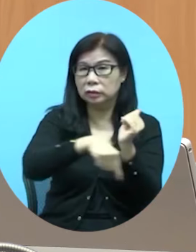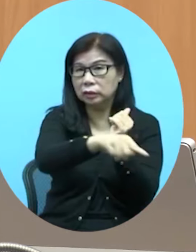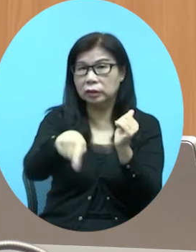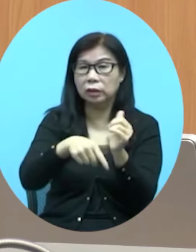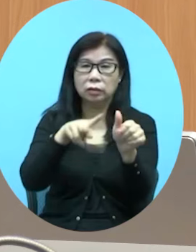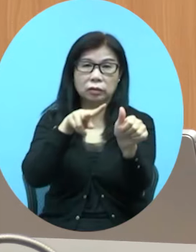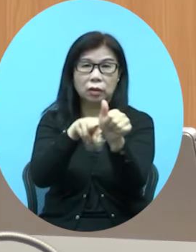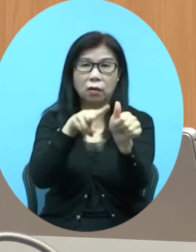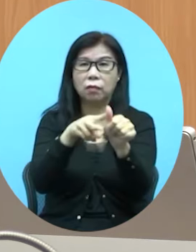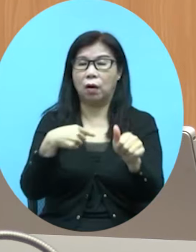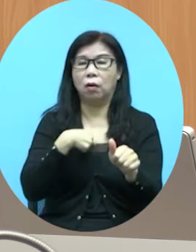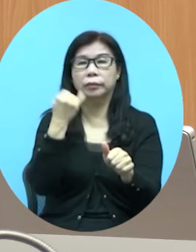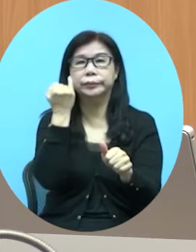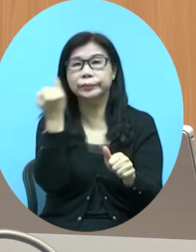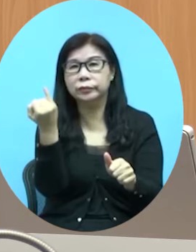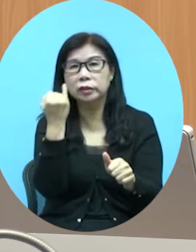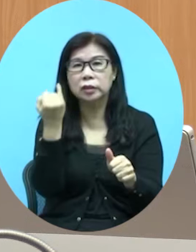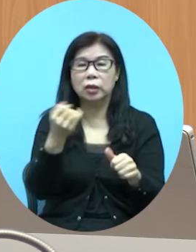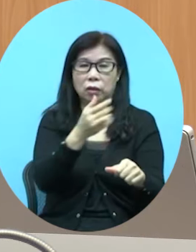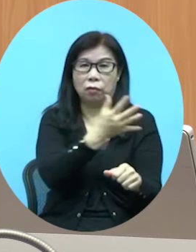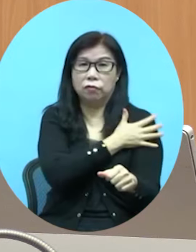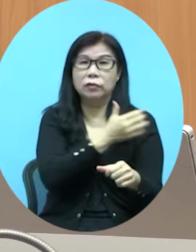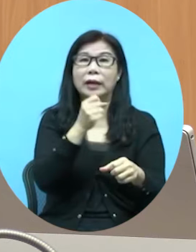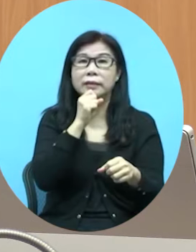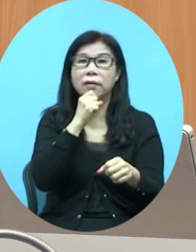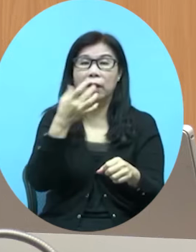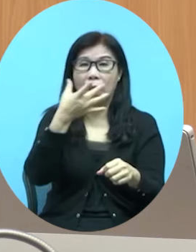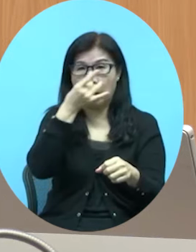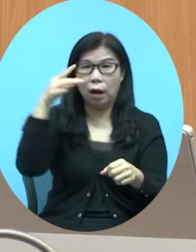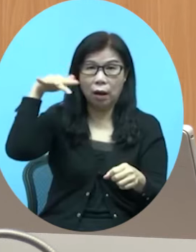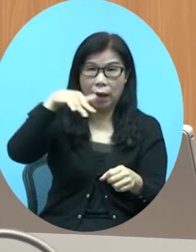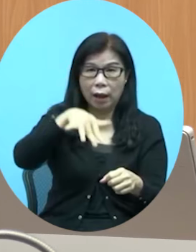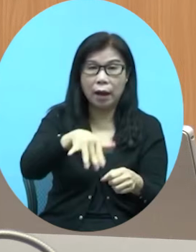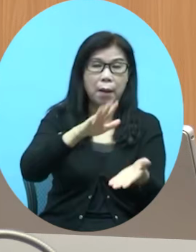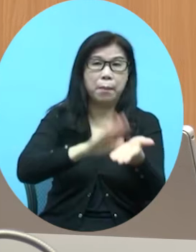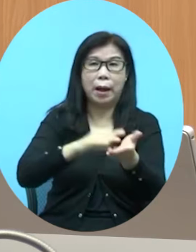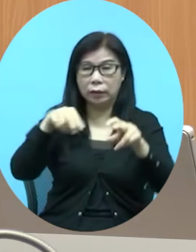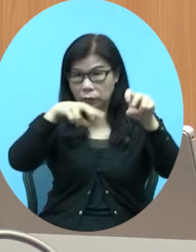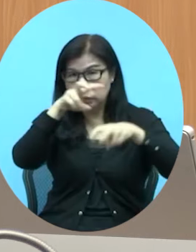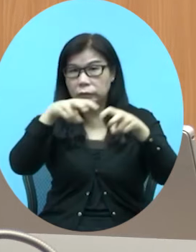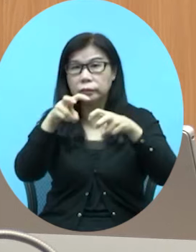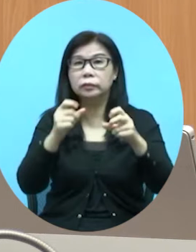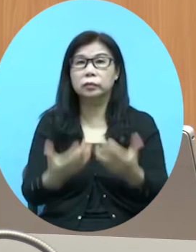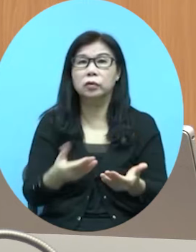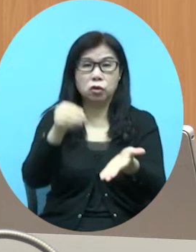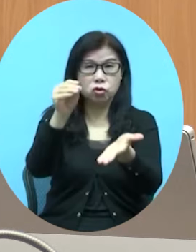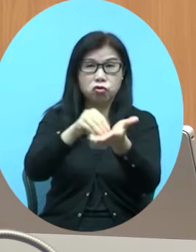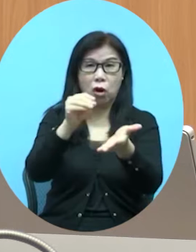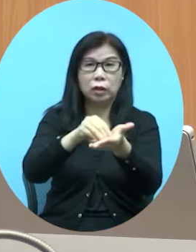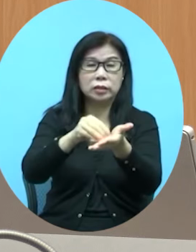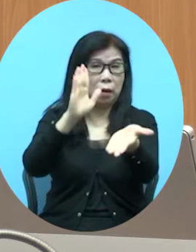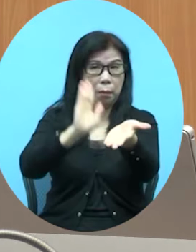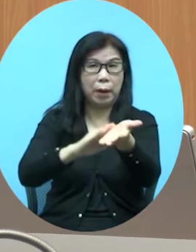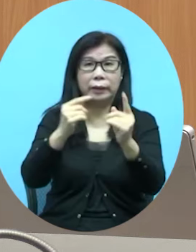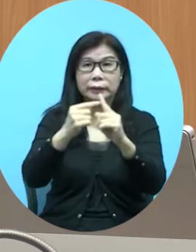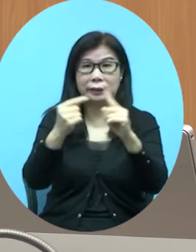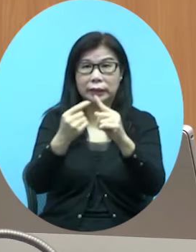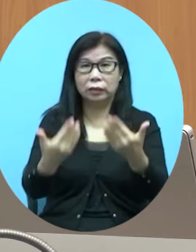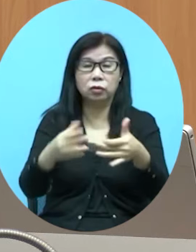我就不熟悉因为我都是主要负责这个流行帝河调查那如果它是有一些确诊的个案例